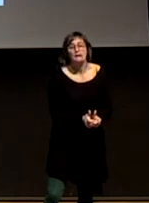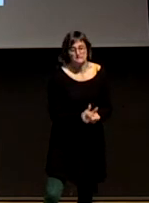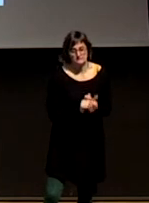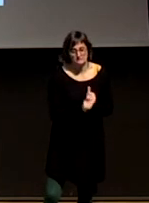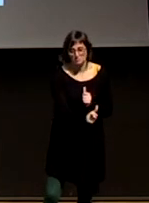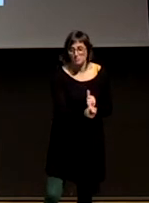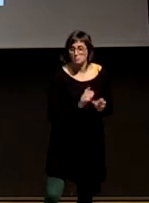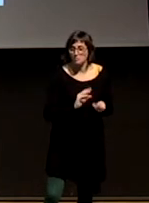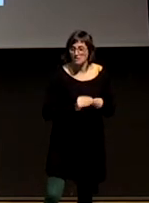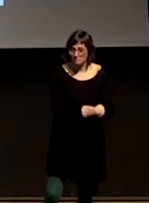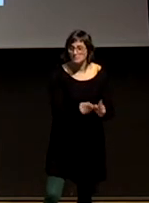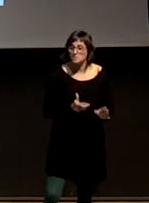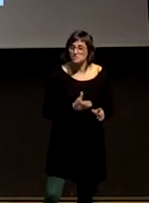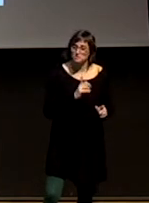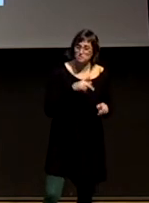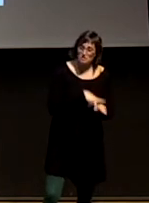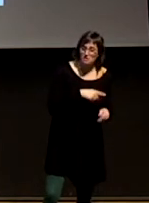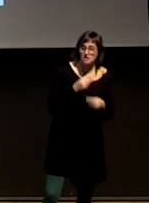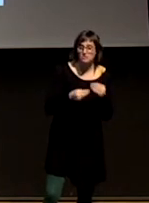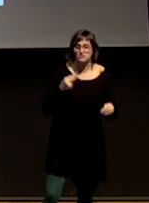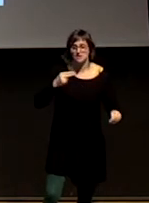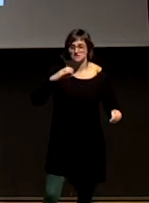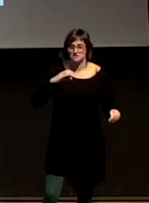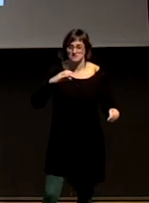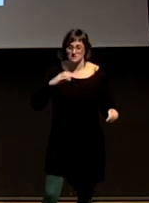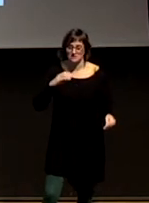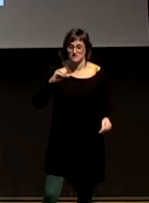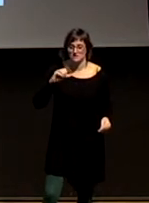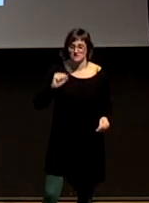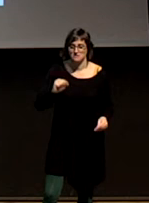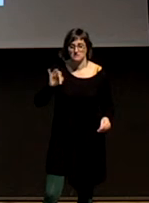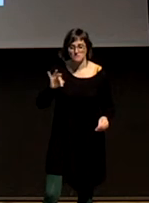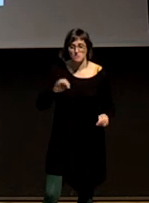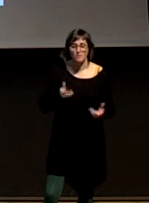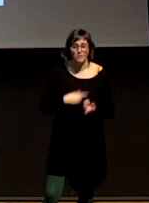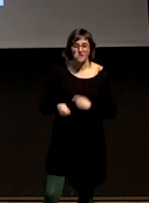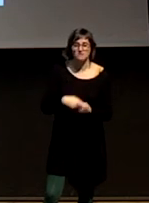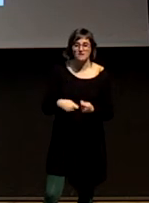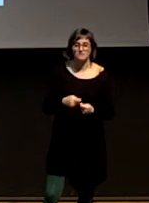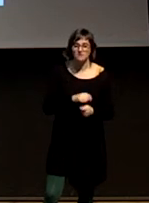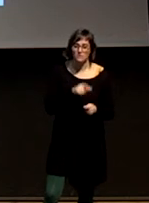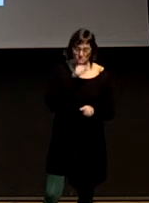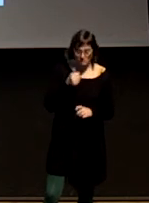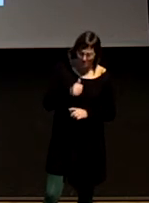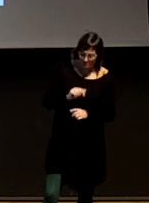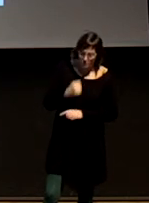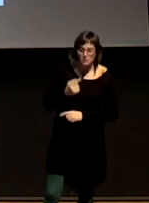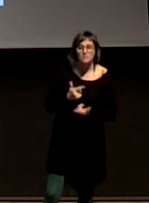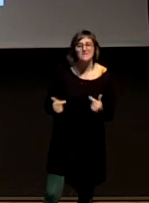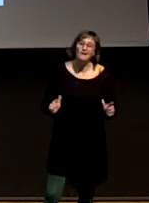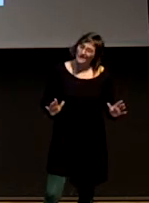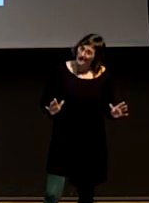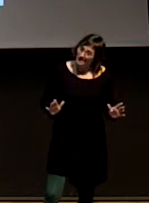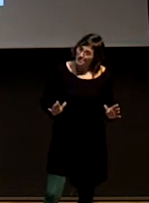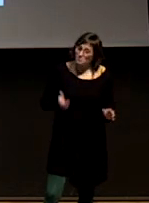gendarmerie ou ntfs pour avoir des soucis ce qu'on peut vous dire ben vous trafic et les oiseaux c'est vous qui l'avez tué et c'est donc si on ramasse